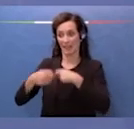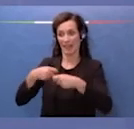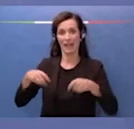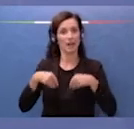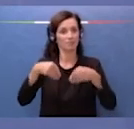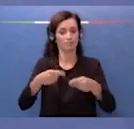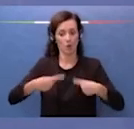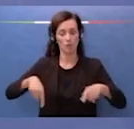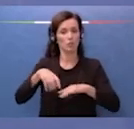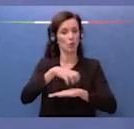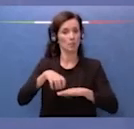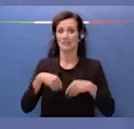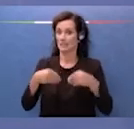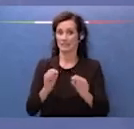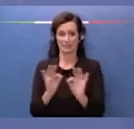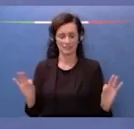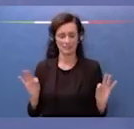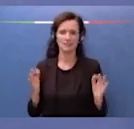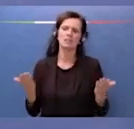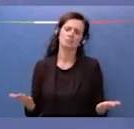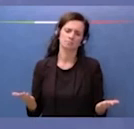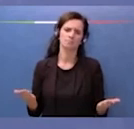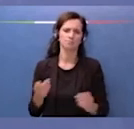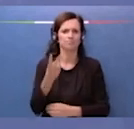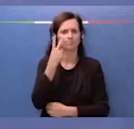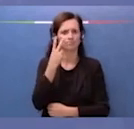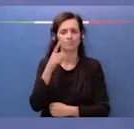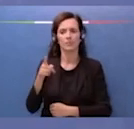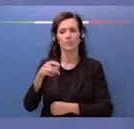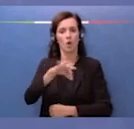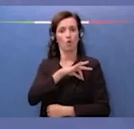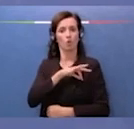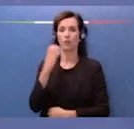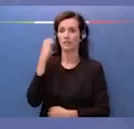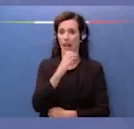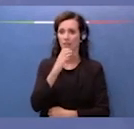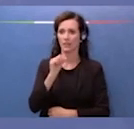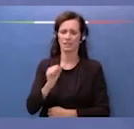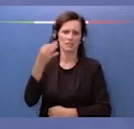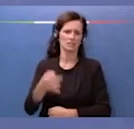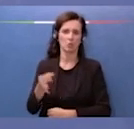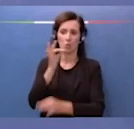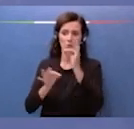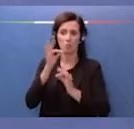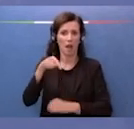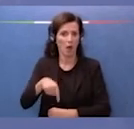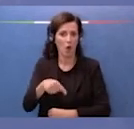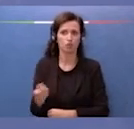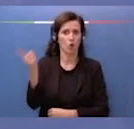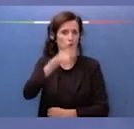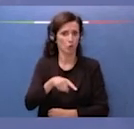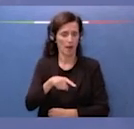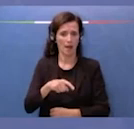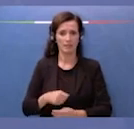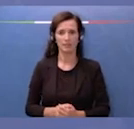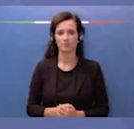ministri ce lo spiegherà loro errore salvini oggi domani ma